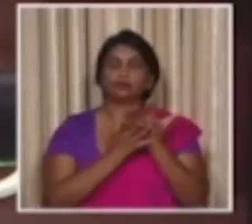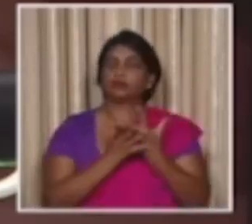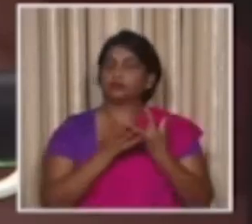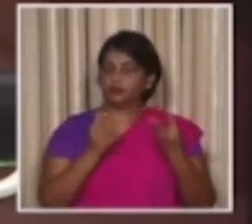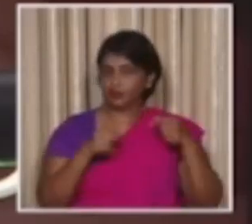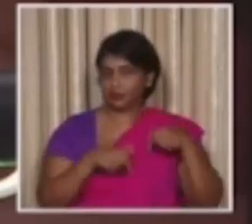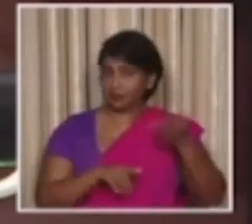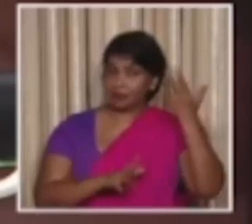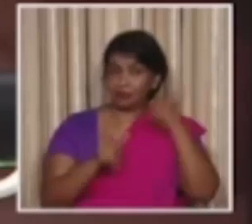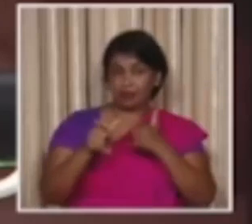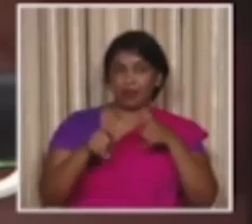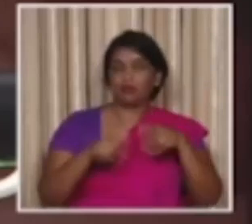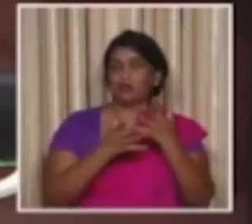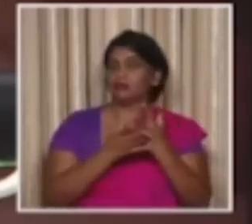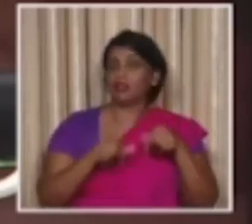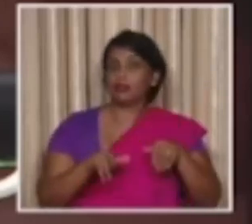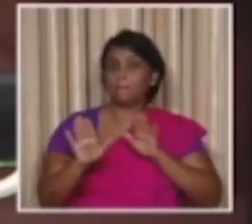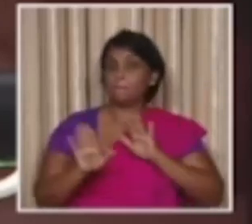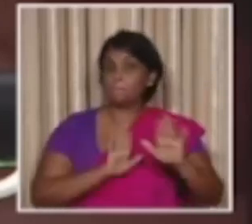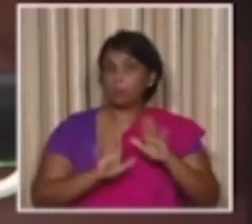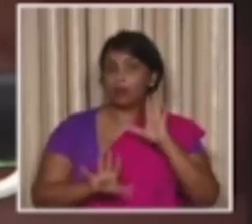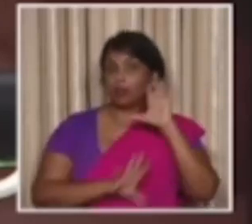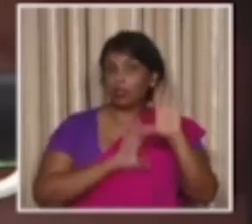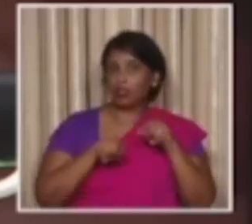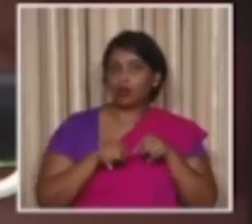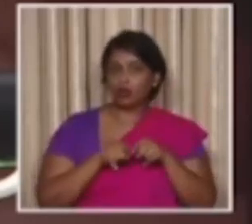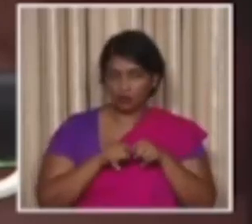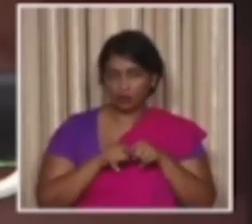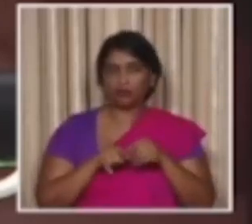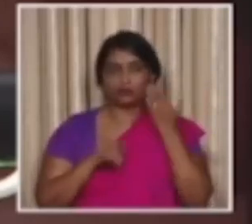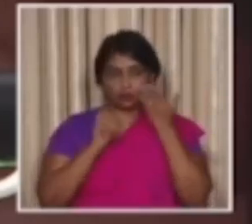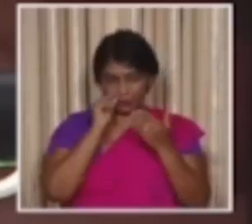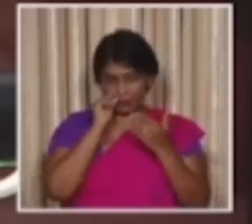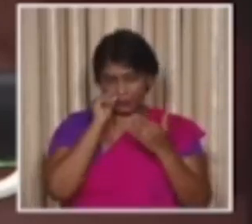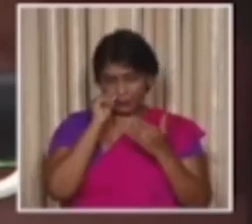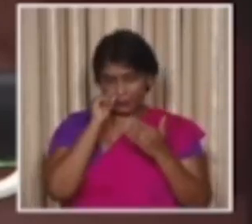තිබෙනවා. ලෝකය අද පාලනය කරමින් තිබෙන්නේ දත්ත වලින්. ඔබ දකින්නේ නැති